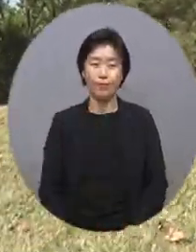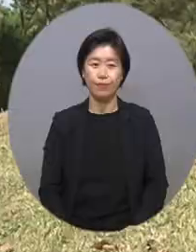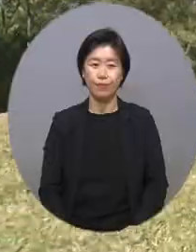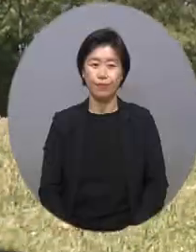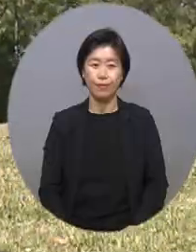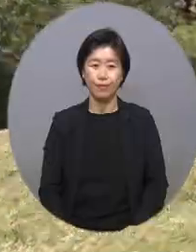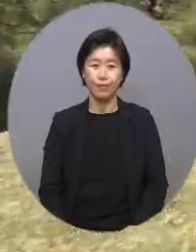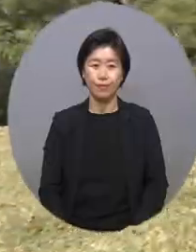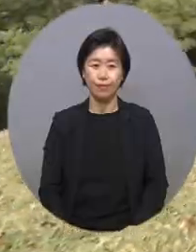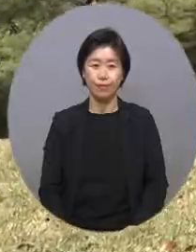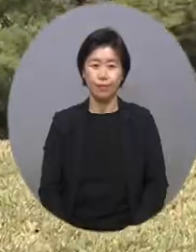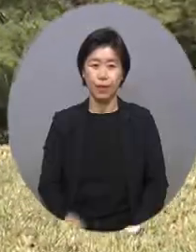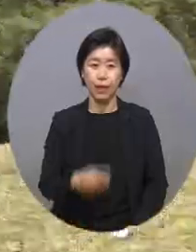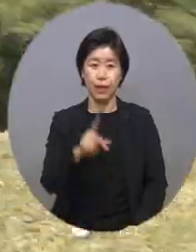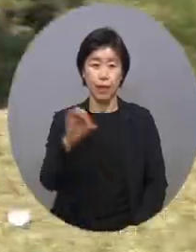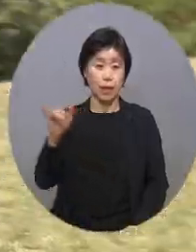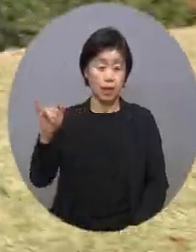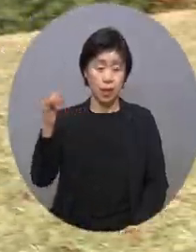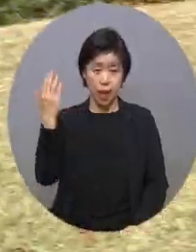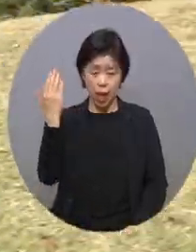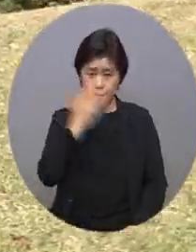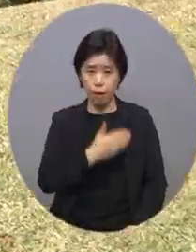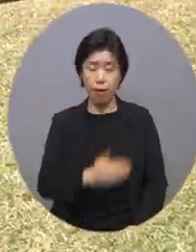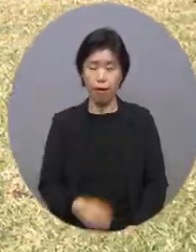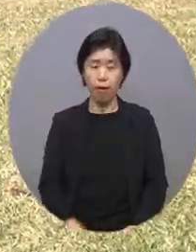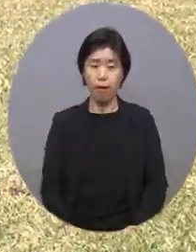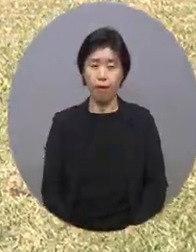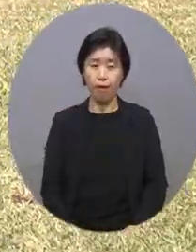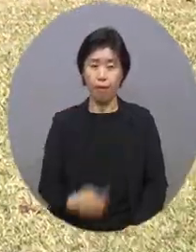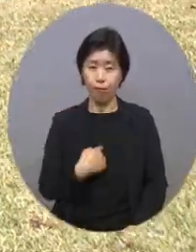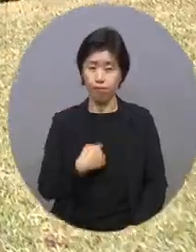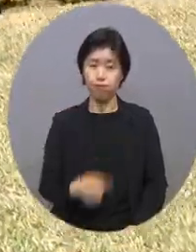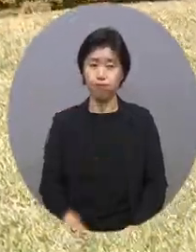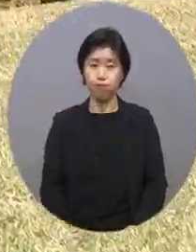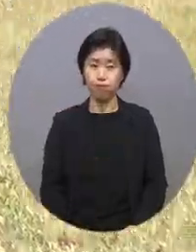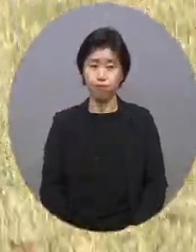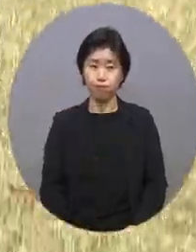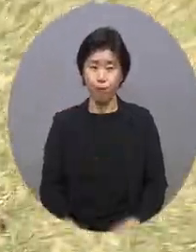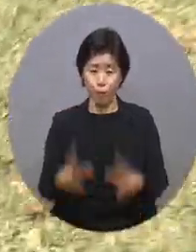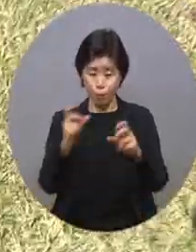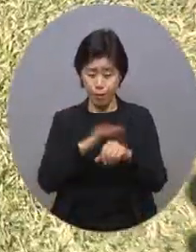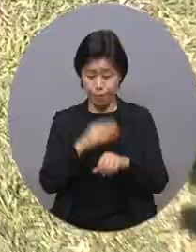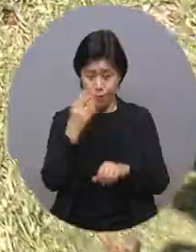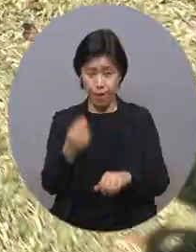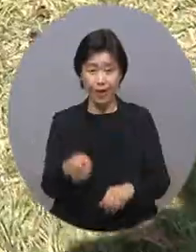어, 나이가 이렇게 깨끗할 수가. 어머.